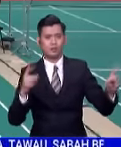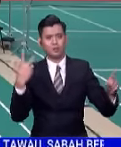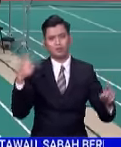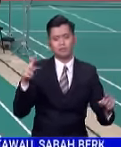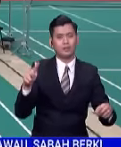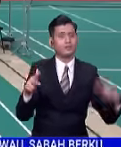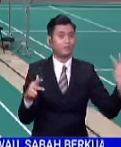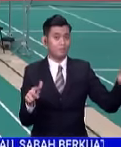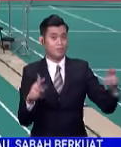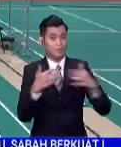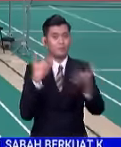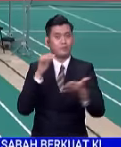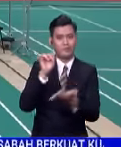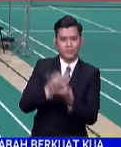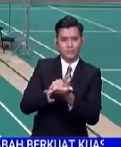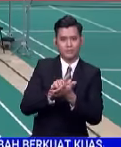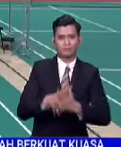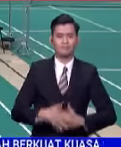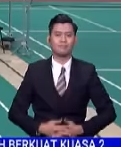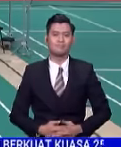13-21-21-13 sebelum itu.